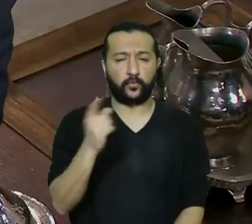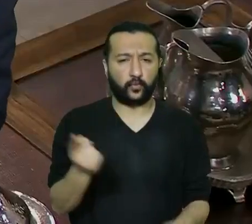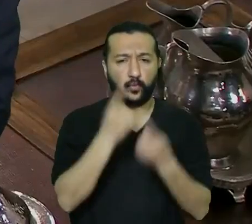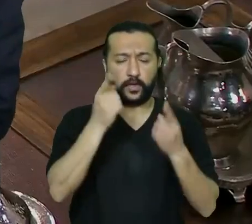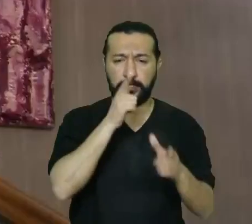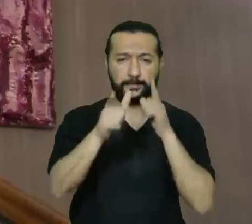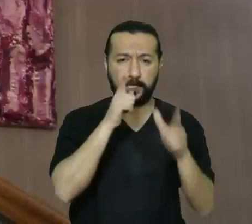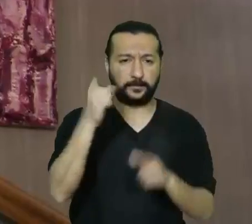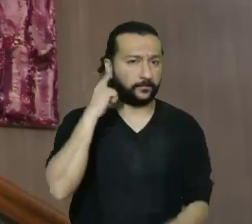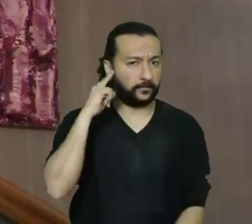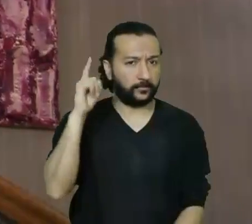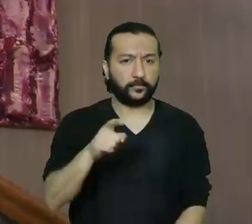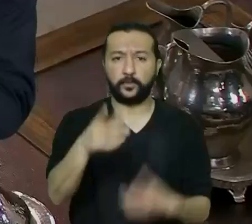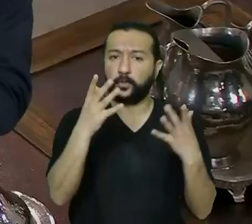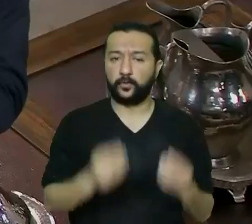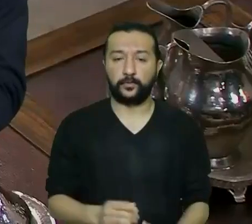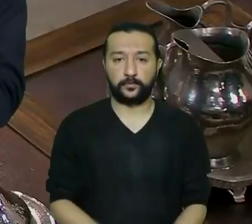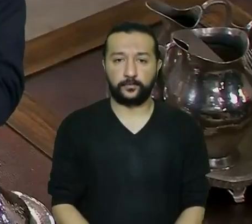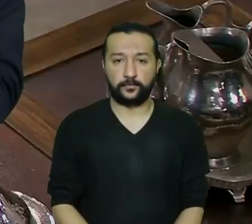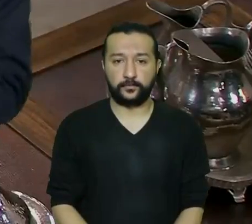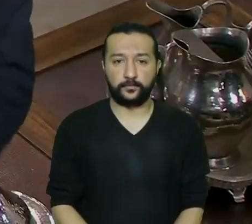tuhaf sesler geliyordu. Ne oldu?